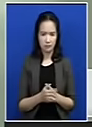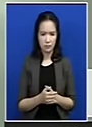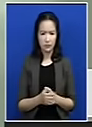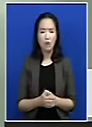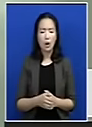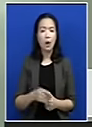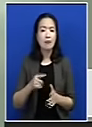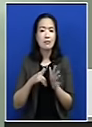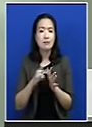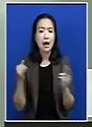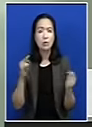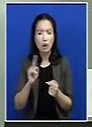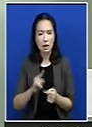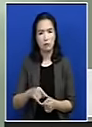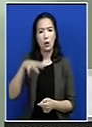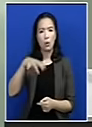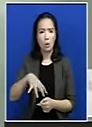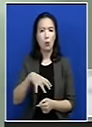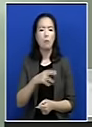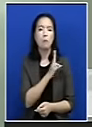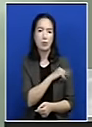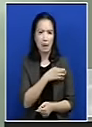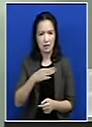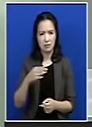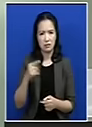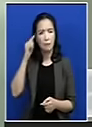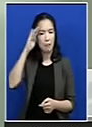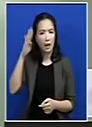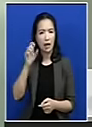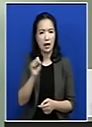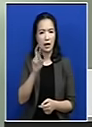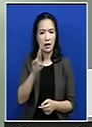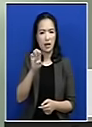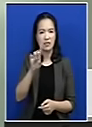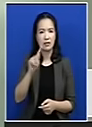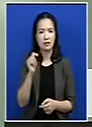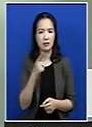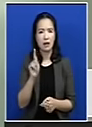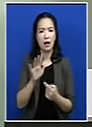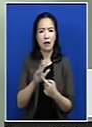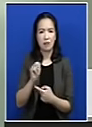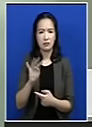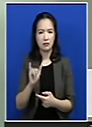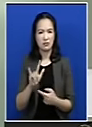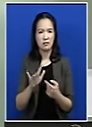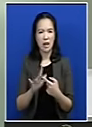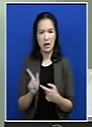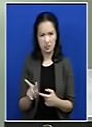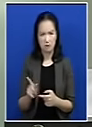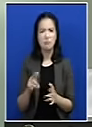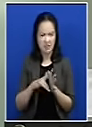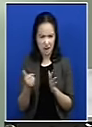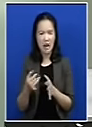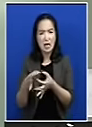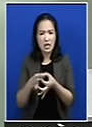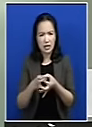ก็ให้ข้อมูลครับบอกว่าซองยาที่สังคมออนไลน์ตอนนี้พยายามวิเคราะห์กันแล้วก็อ้างอิงว่าเป็นยาที่เกี่ยวกับ